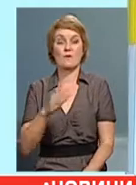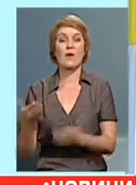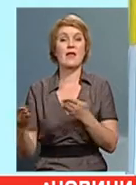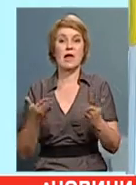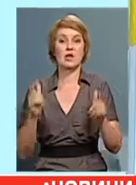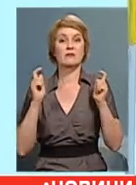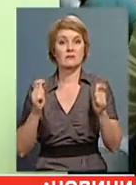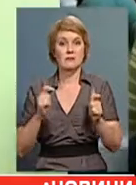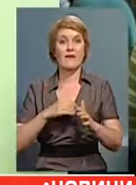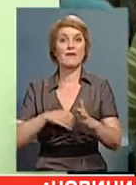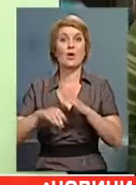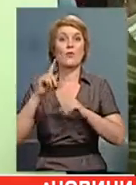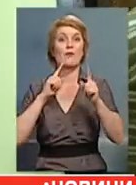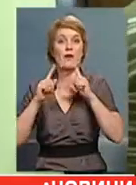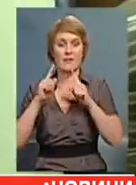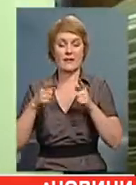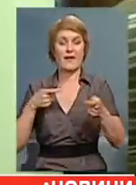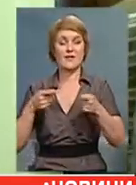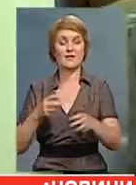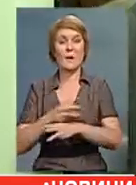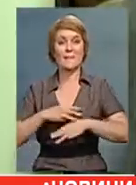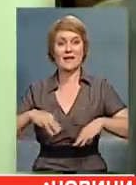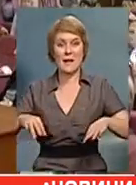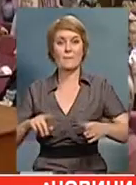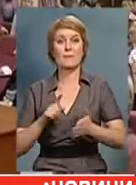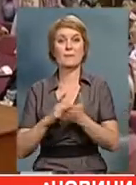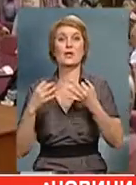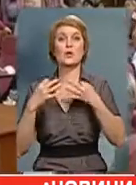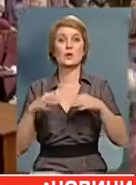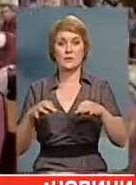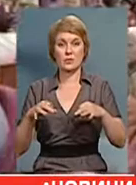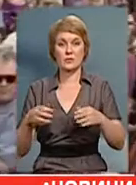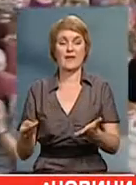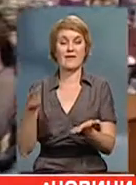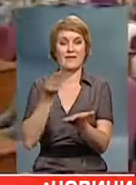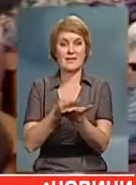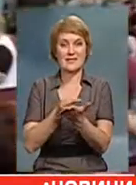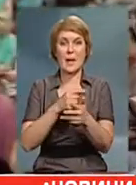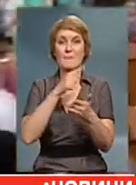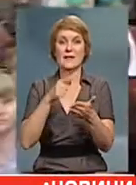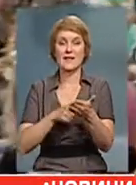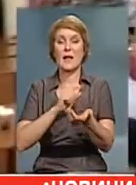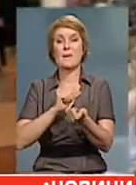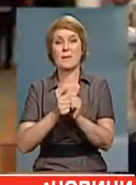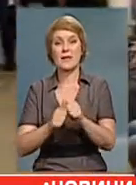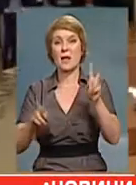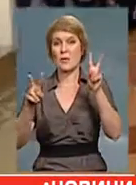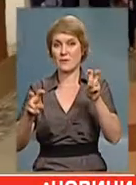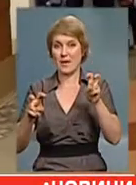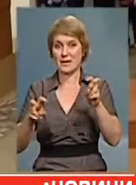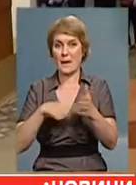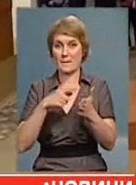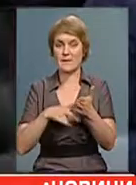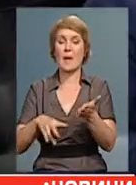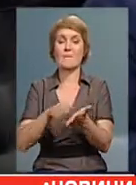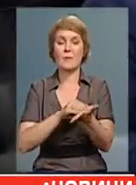її схвалить Верховна Рада. А саме, керівництво парламенту має дозволити винести питання про перейменування міста на повторний